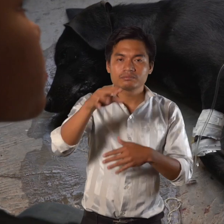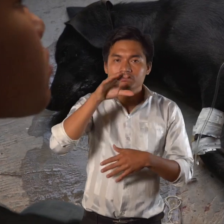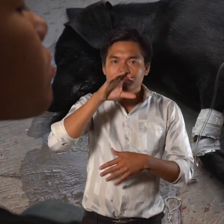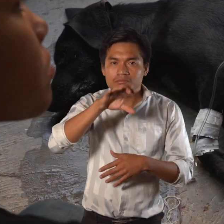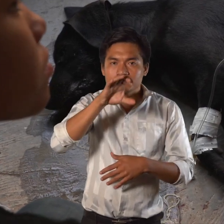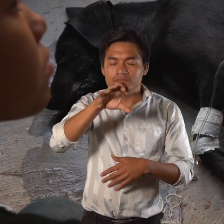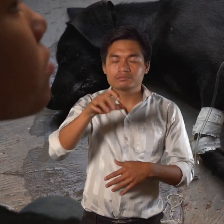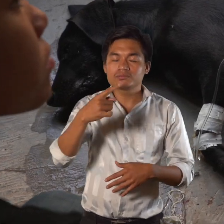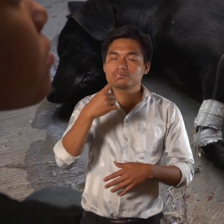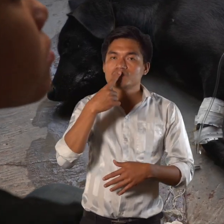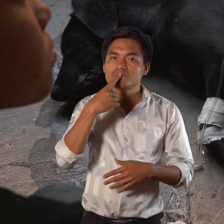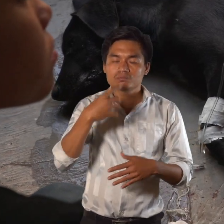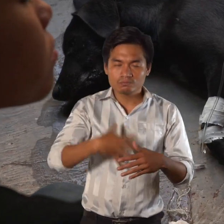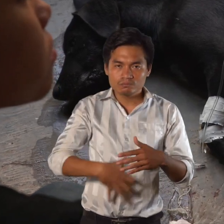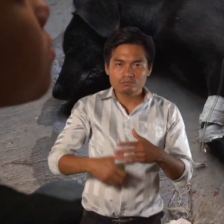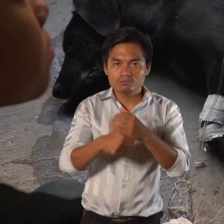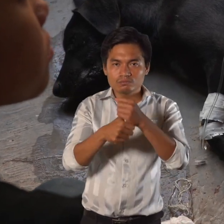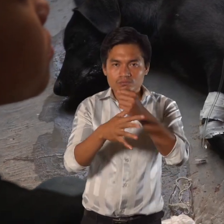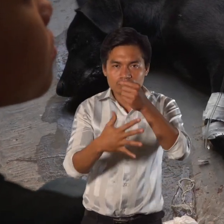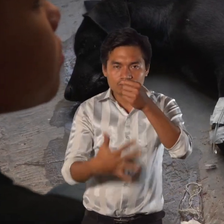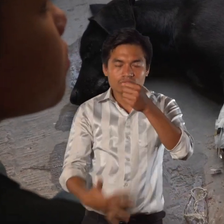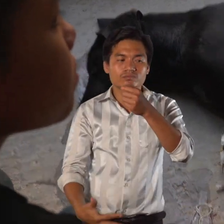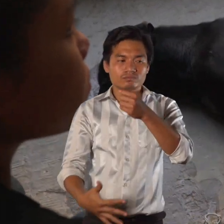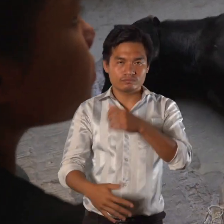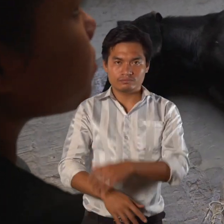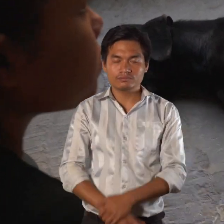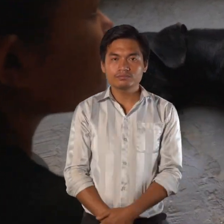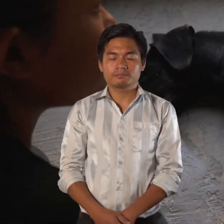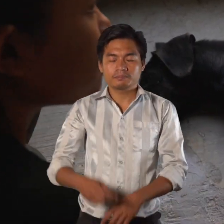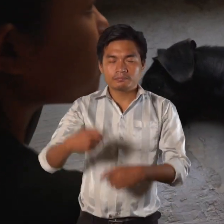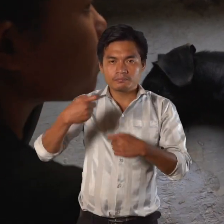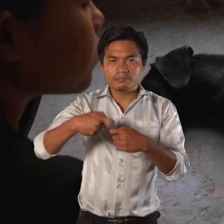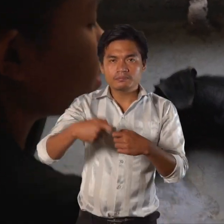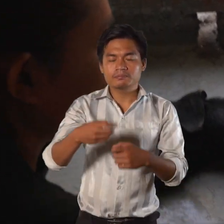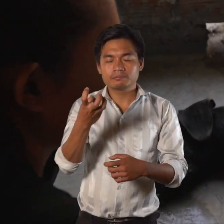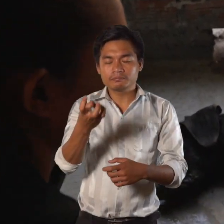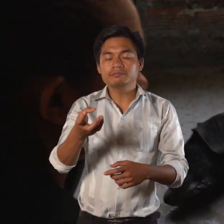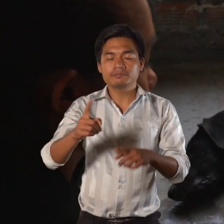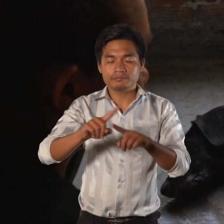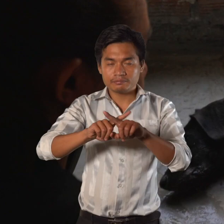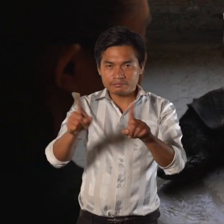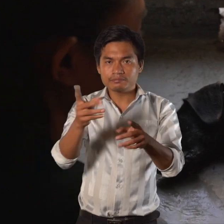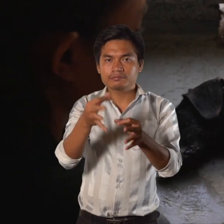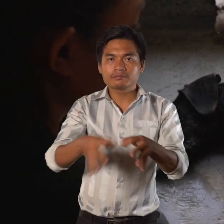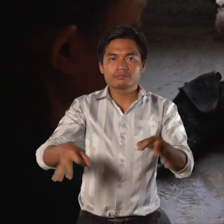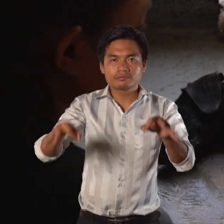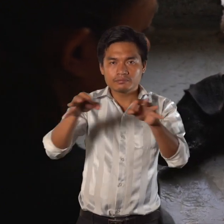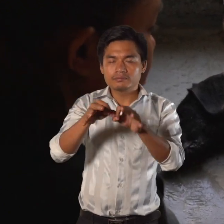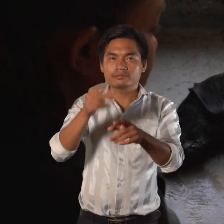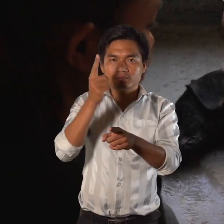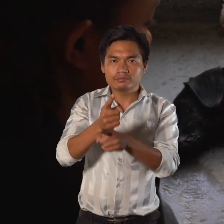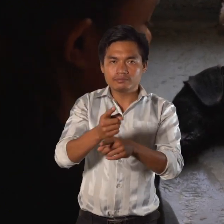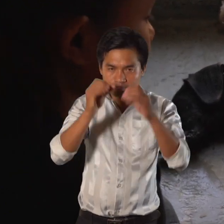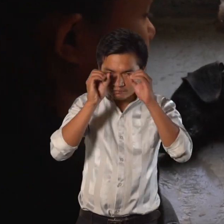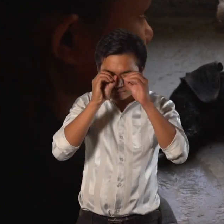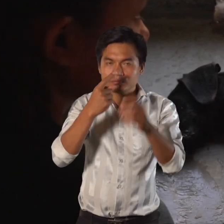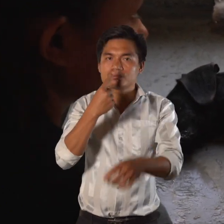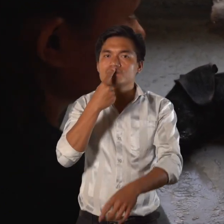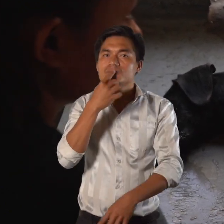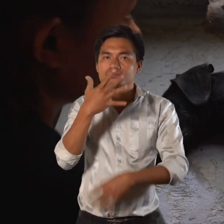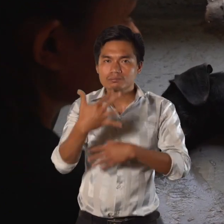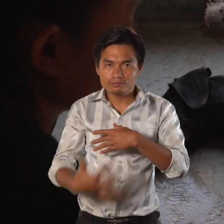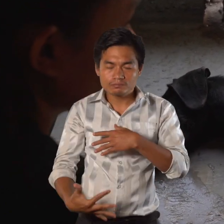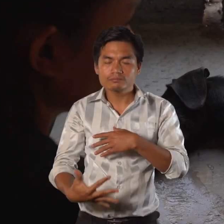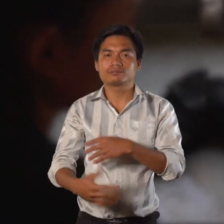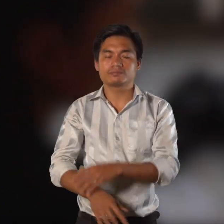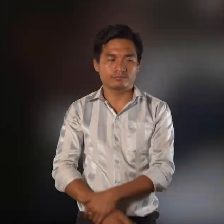របស់វាហ្នឹងដែលយើងដឹងថាវាឈឺហ្នឹងបានឃើញមានឈាមចេញមកវាពិបាកកំណត់បន្តិចប៉ុន្តែមនុស្សបាយសំខាន់ផុតគឺធ្វើតេ